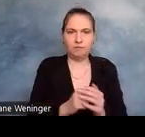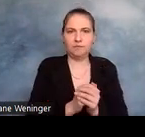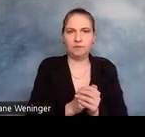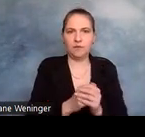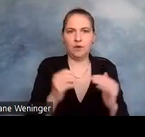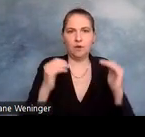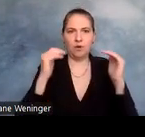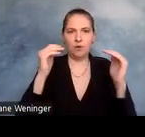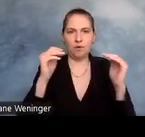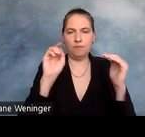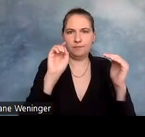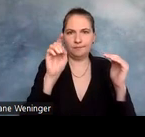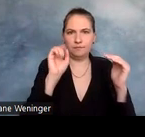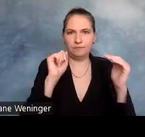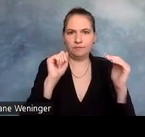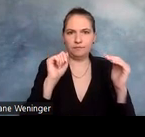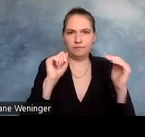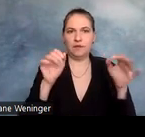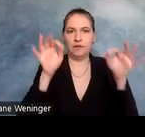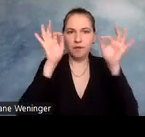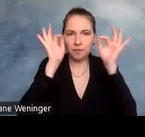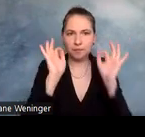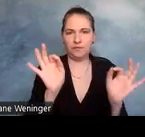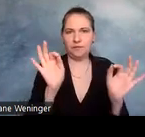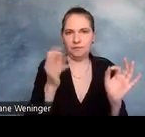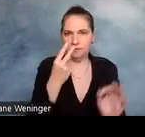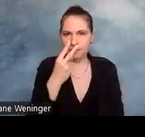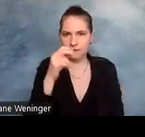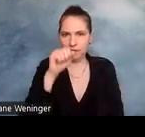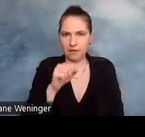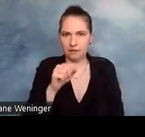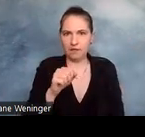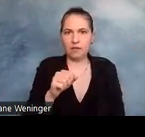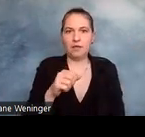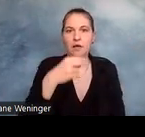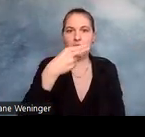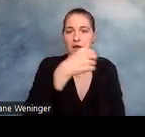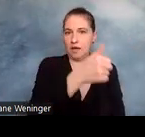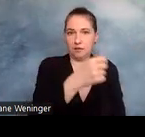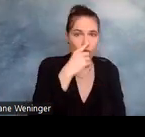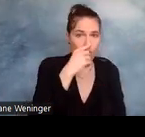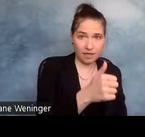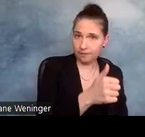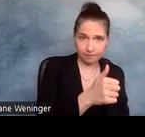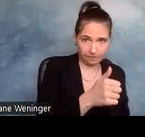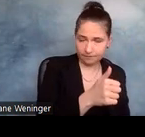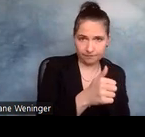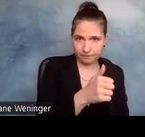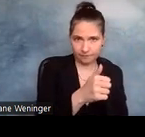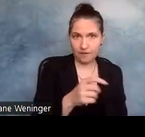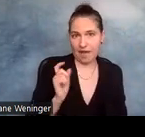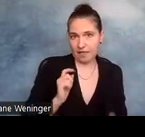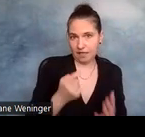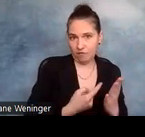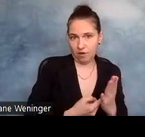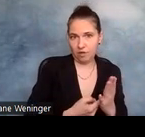hier oben habe, klick drauf. Und auf einmal sehe ich, okay, hier ist nicht nur ein H1, wie es gefordert wird in diesem Checkpunkt, sondern